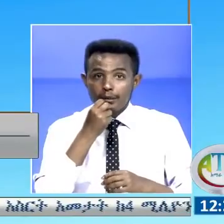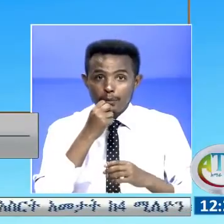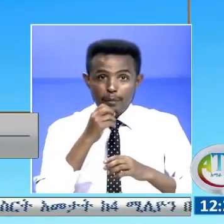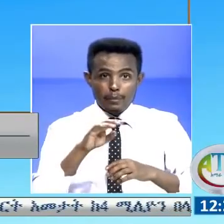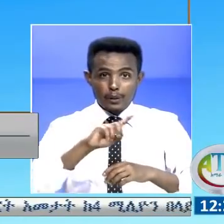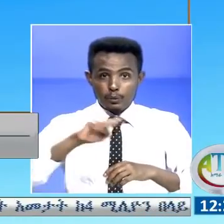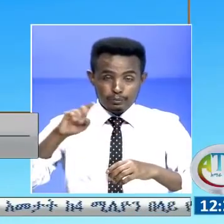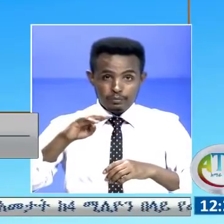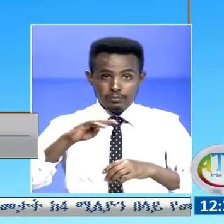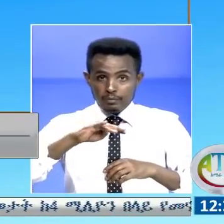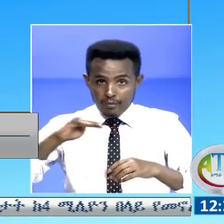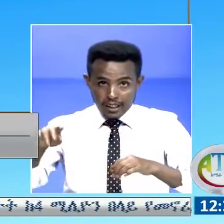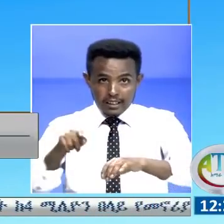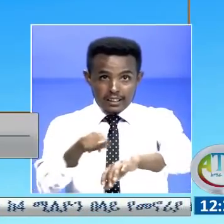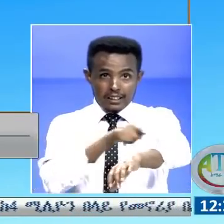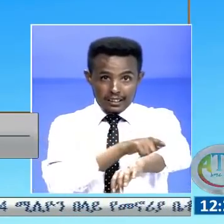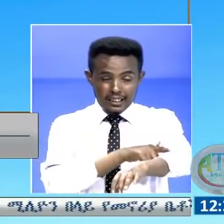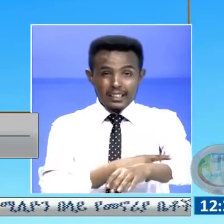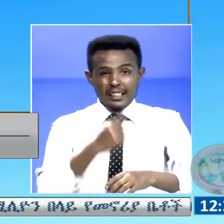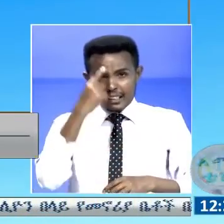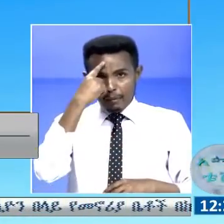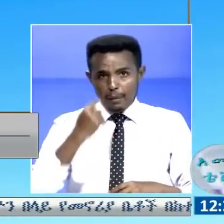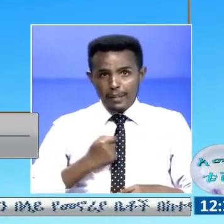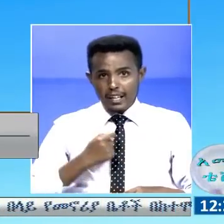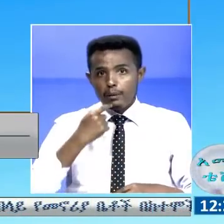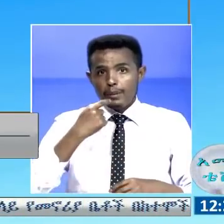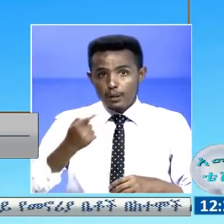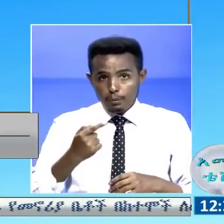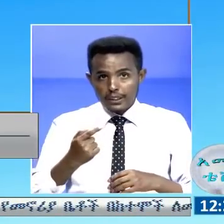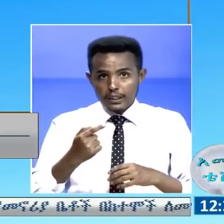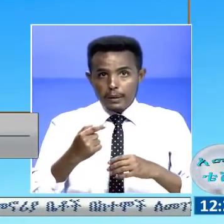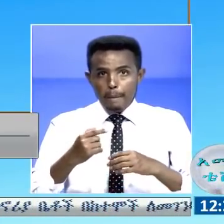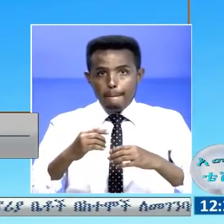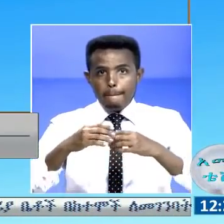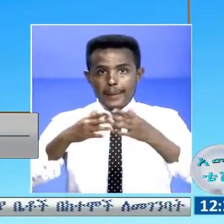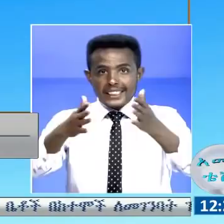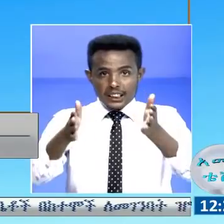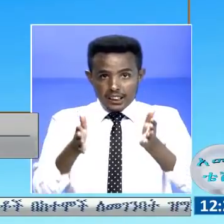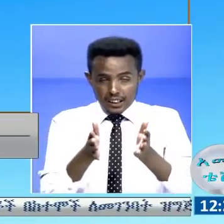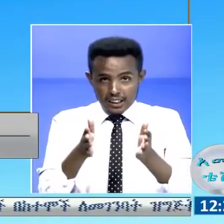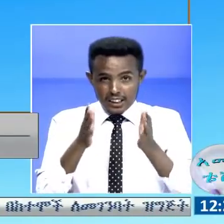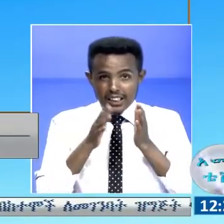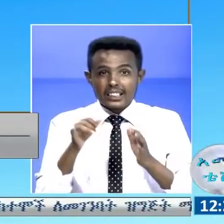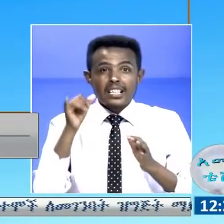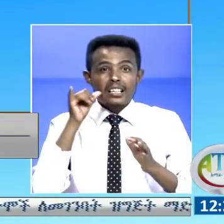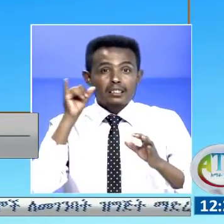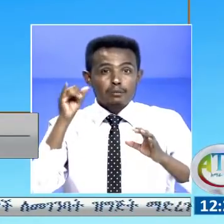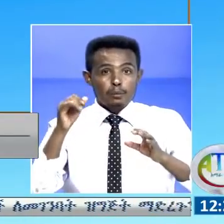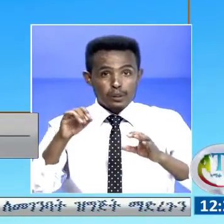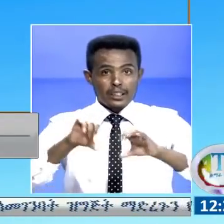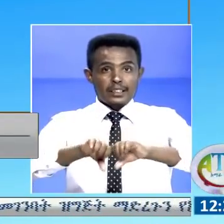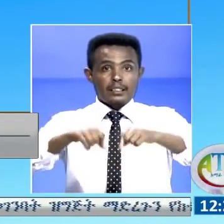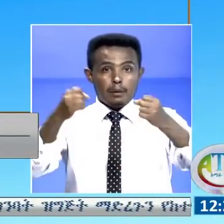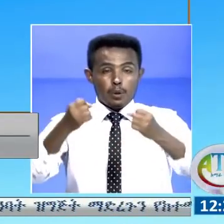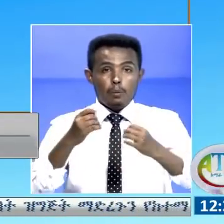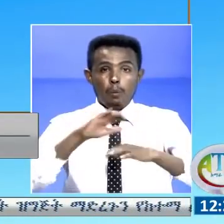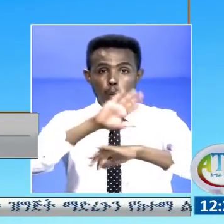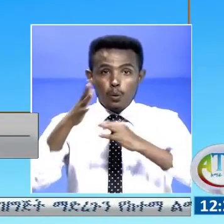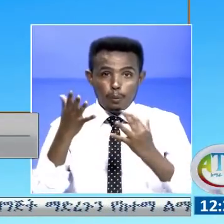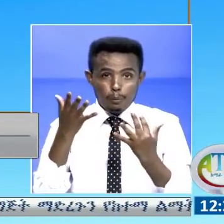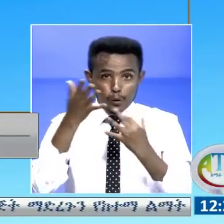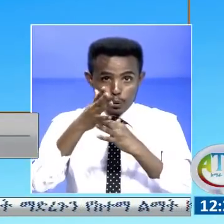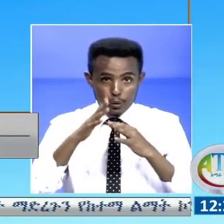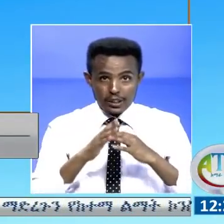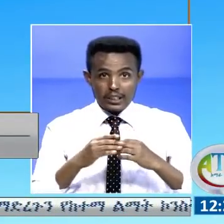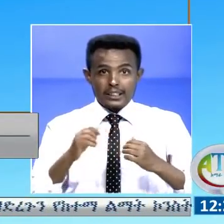ሜትሮች ርቀት ብቻ ትህነግ እተማመንበታለሁ ይለው የነበረ ምሽግ ትናንትና ተሰብሯል። በሁሉም በኩል